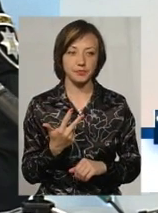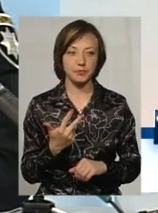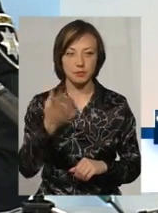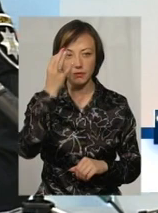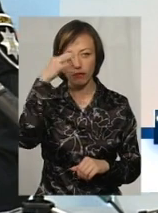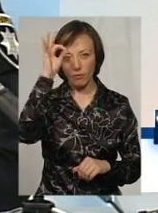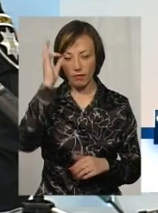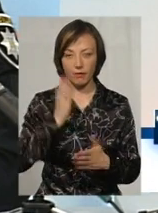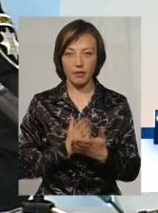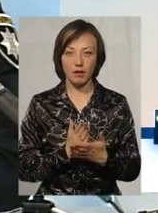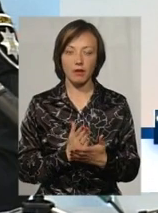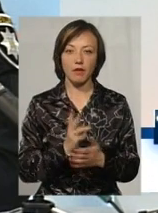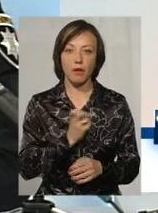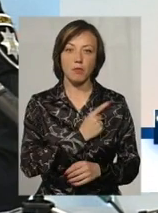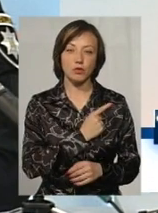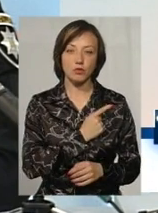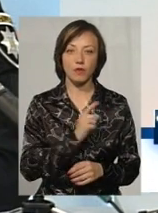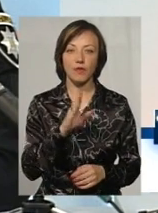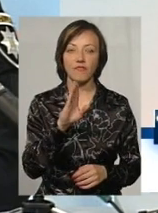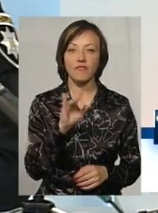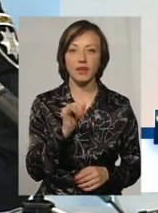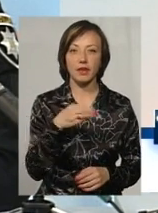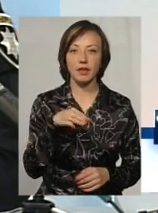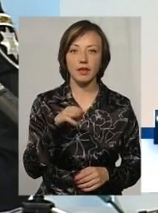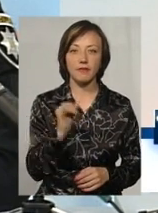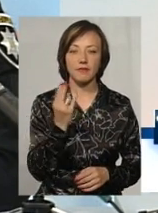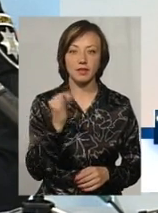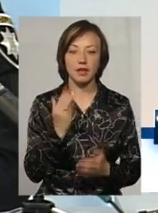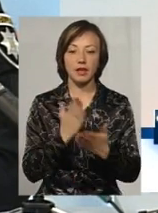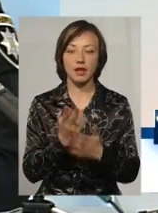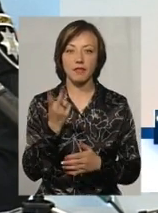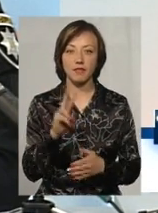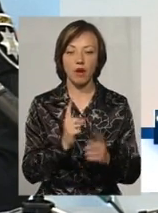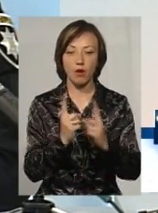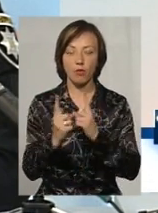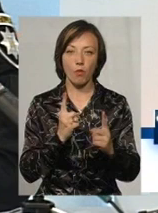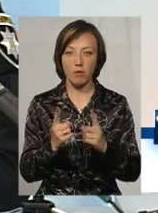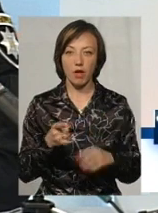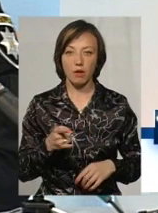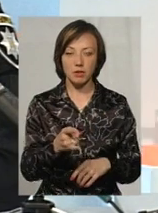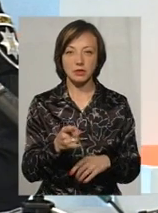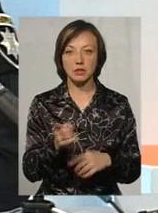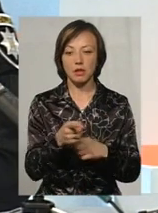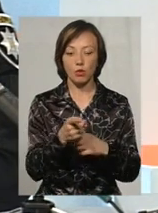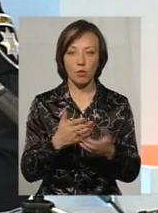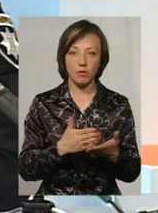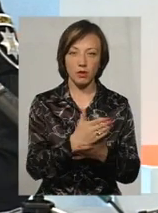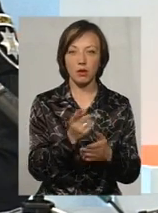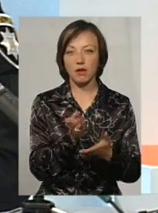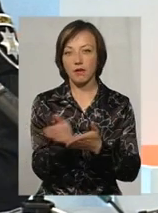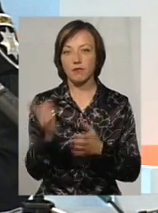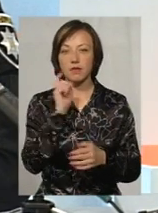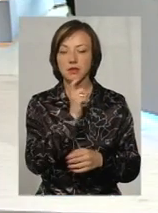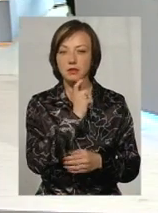поліцейських знаходяться на посту Вітівці. І є 2 рухомих екіпажа. Тобто один з них – це тернопільський напрямок, і один з них –